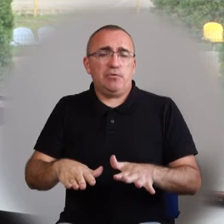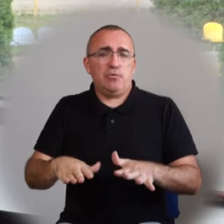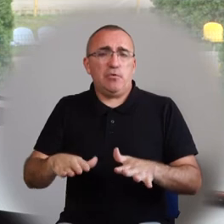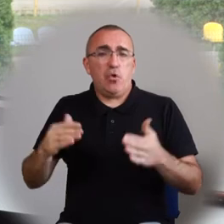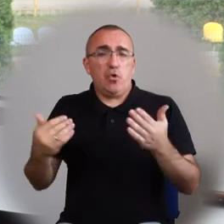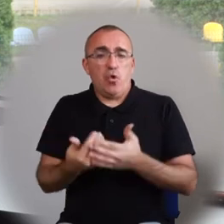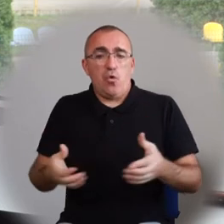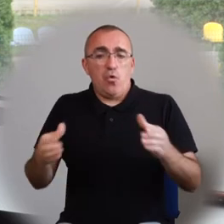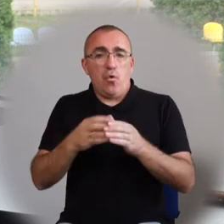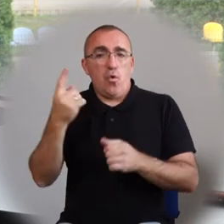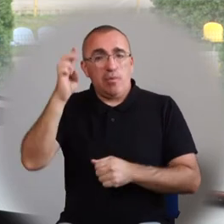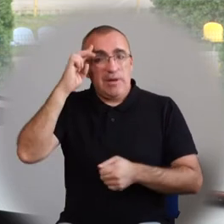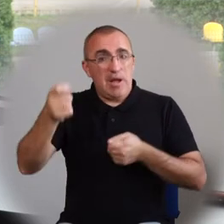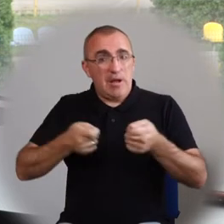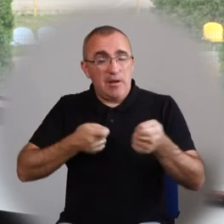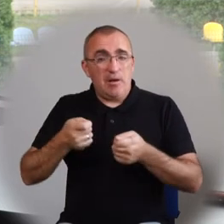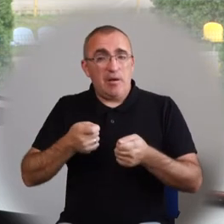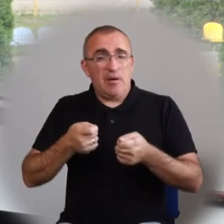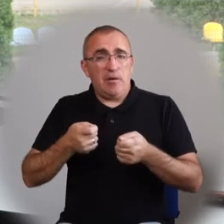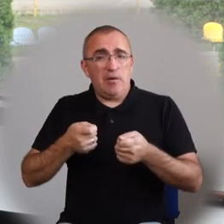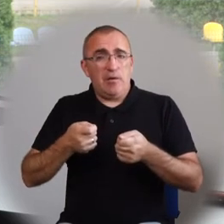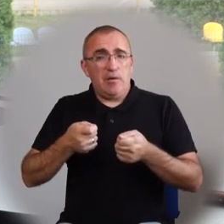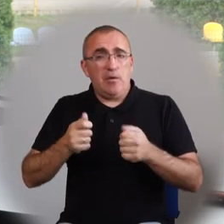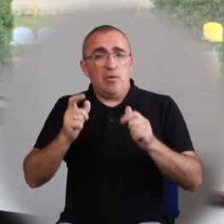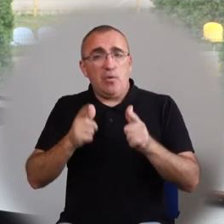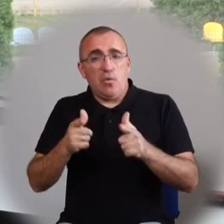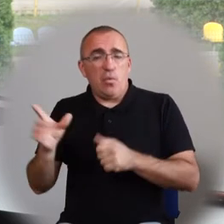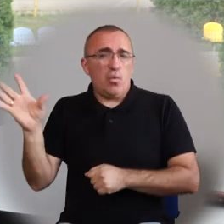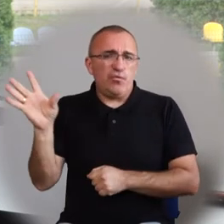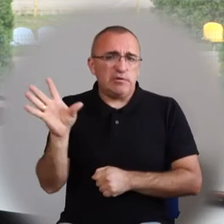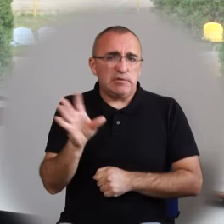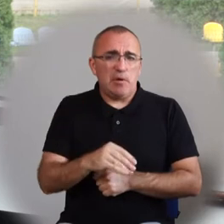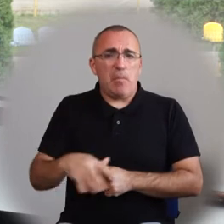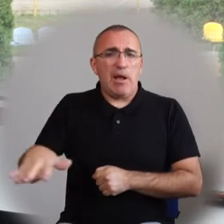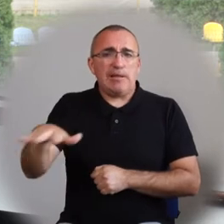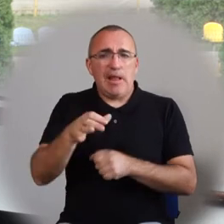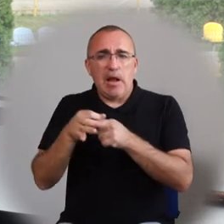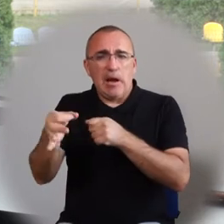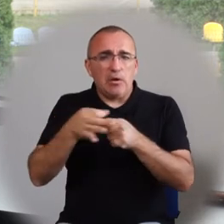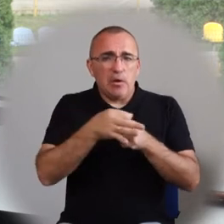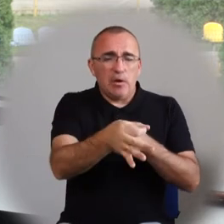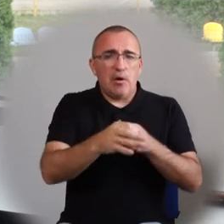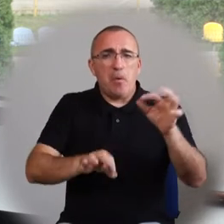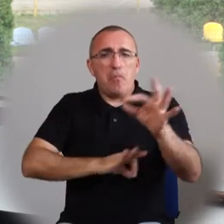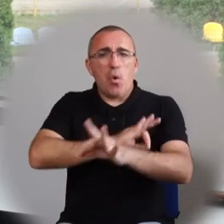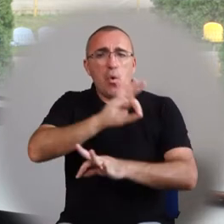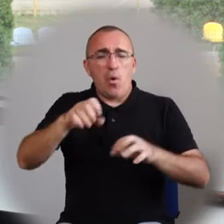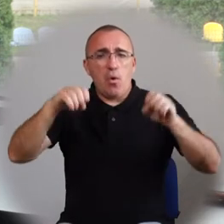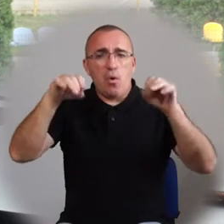залишивши новому складу обласної державної адміністрації, практично узгоджений з усіма